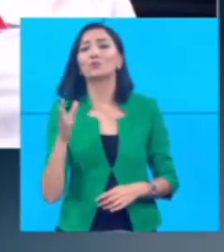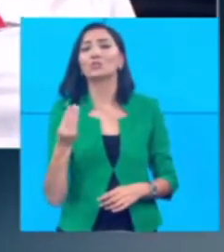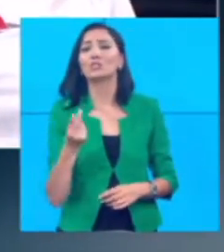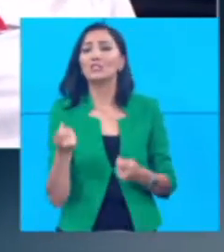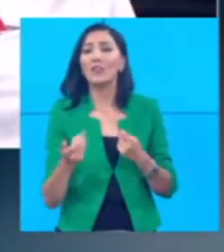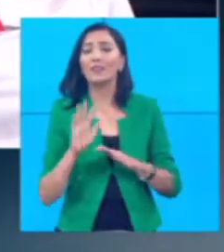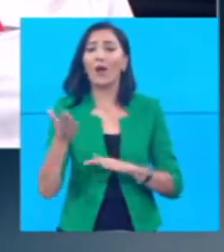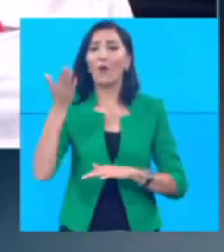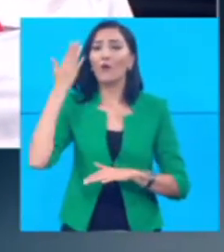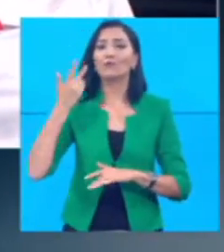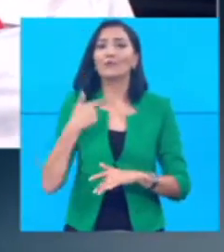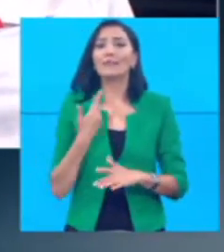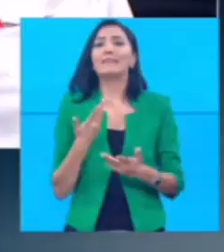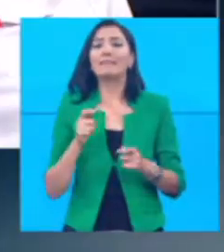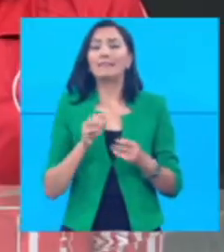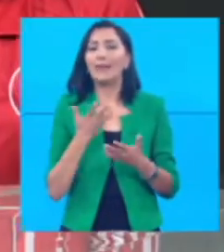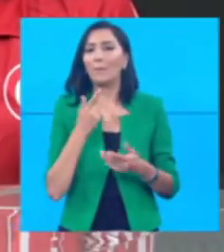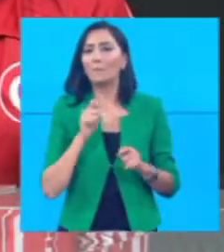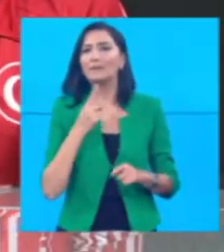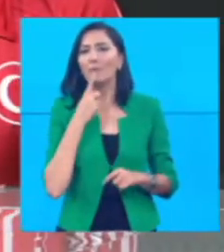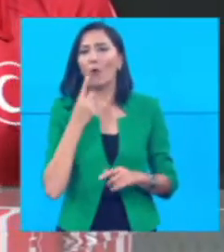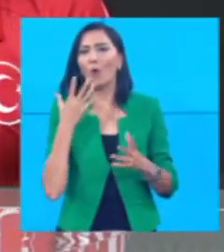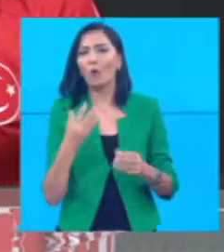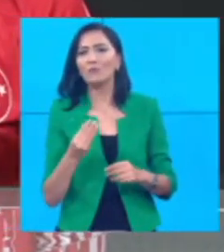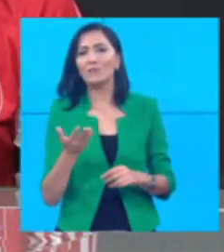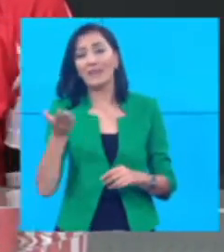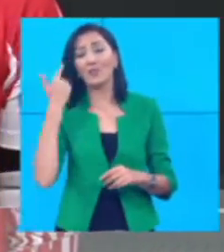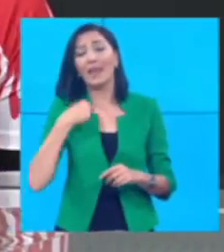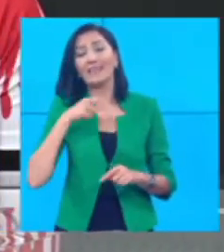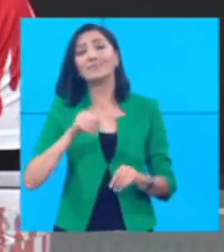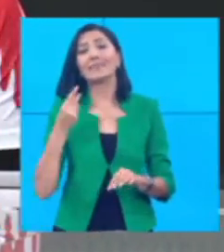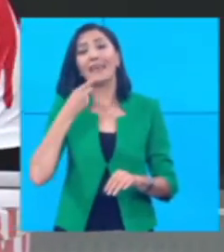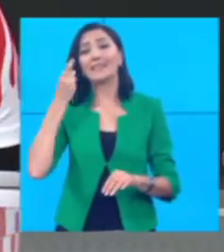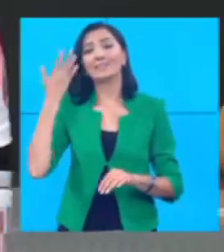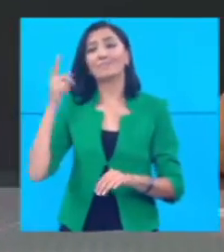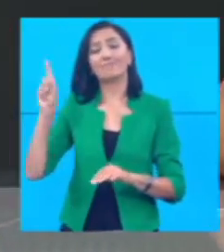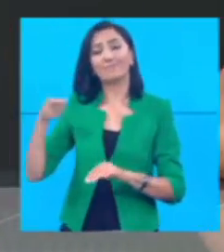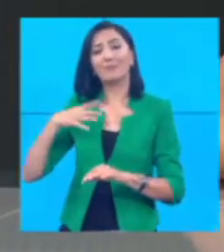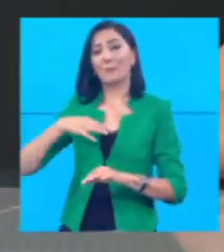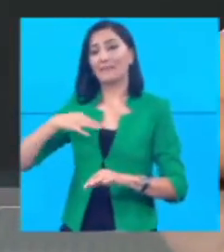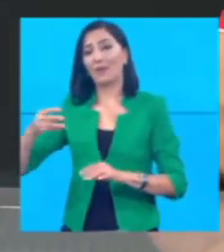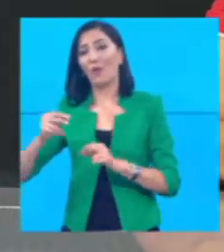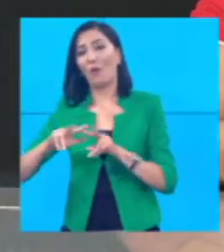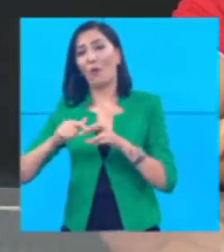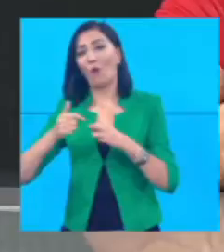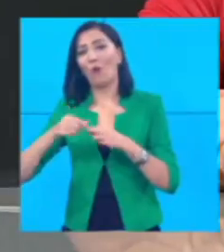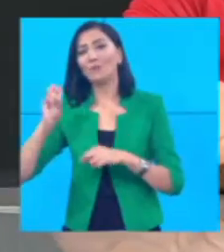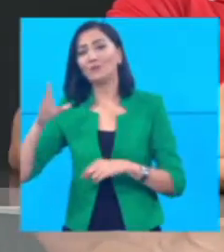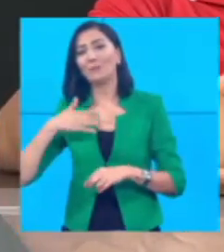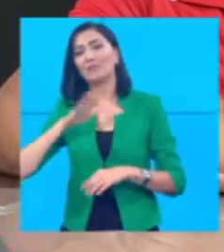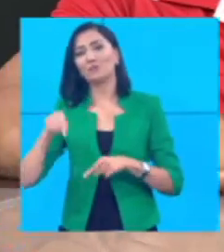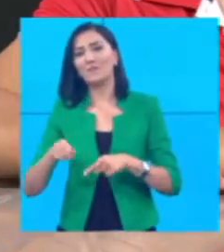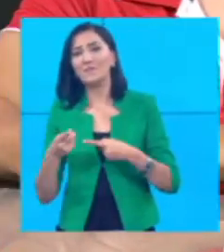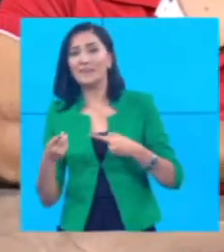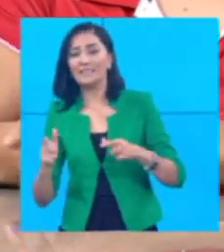bu işi daha önce niye keşke yapmadım dediğin oldu mu? Yani keşke evet. Ömer abi beni çok daha önce keşfetseydi, ben de belki